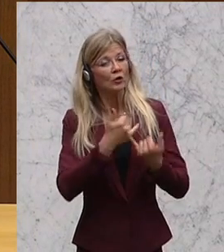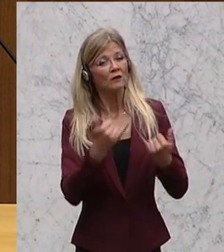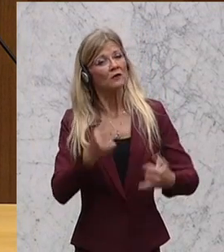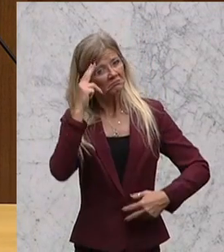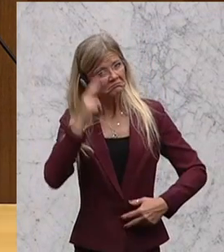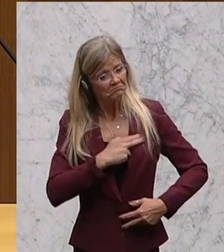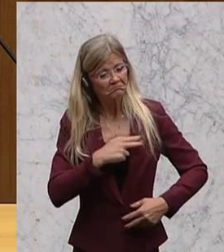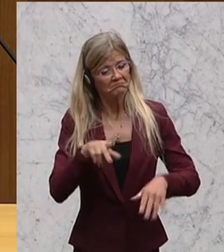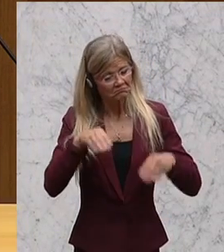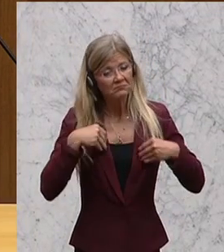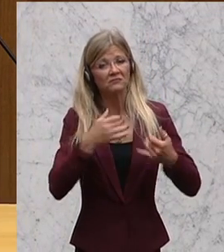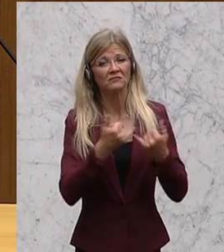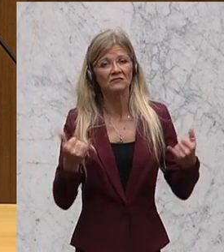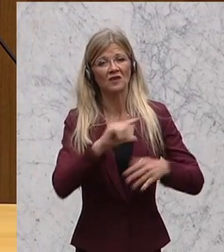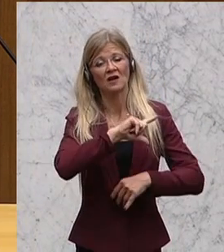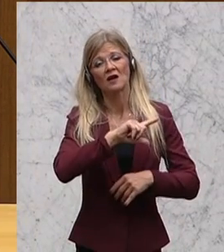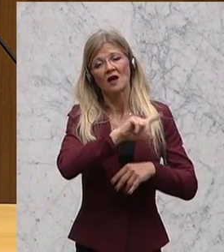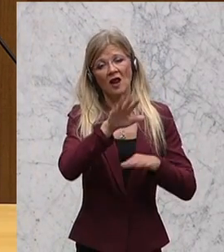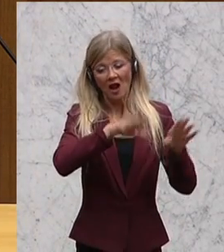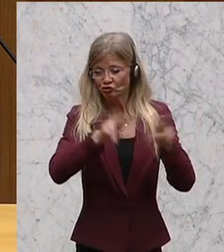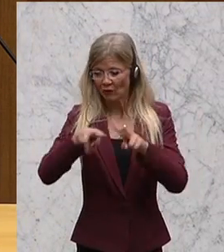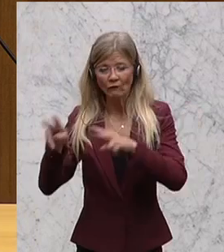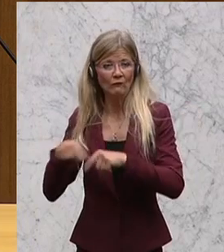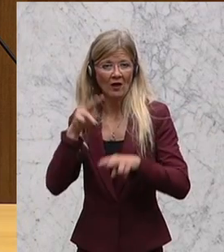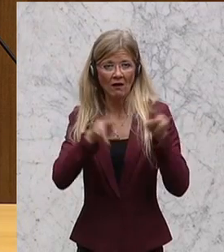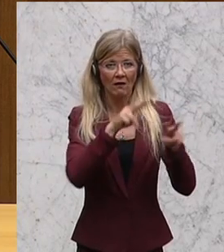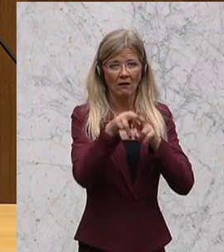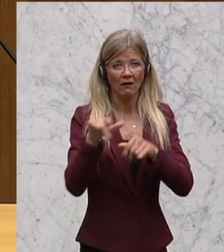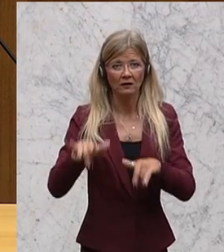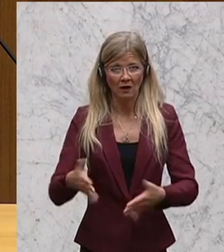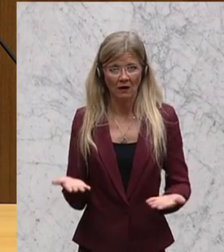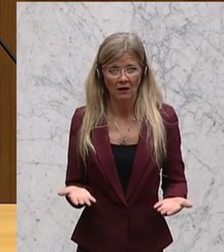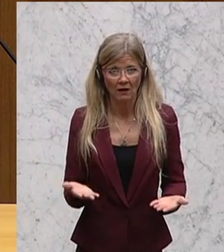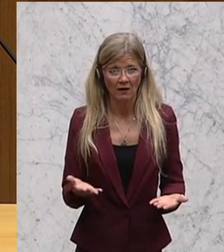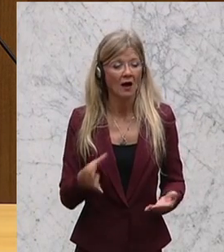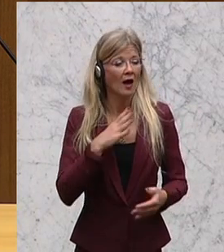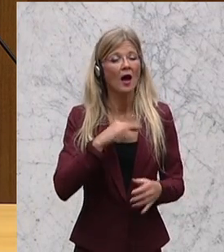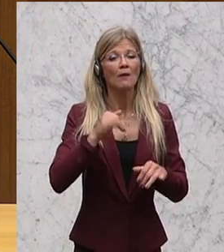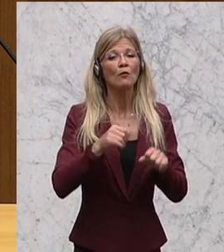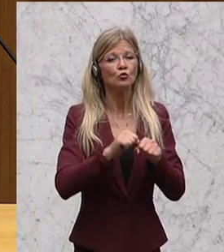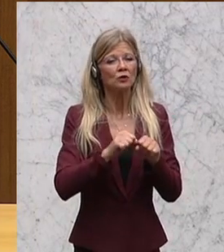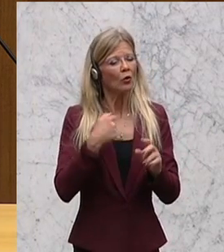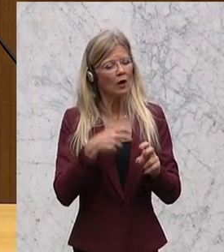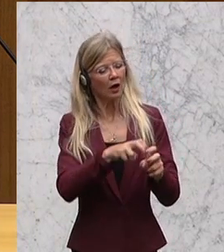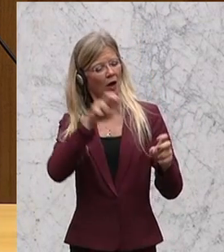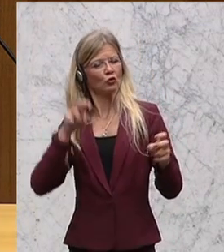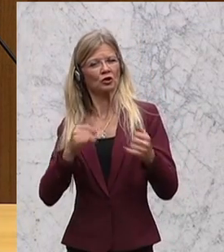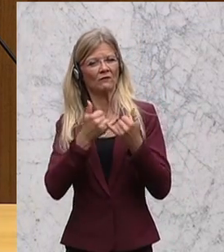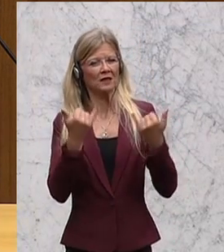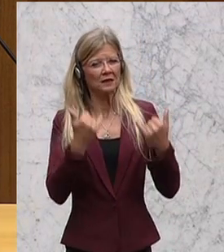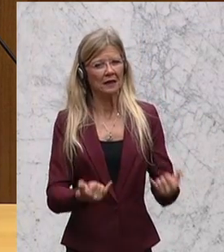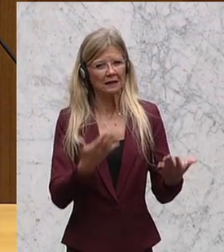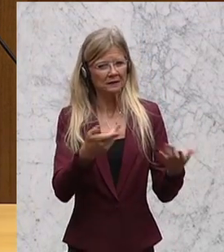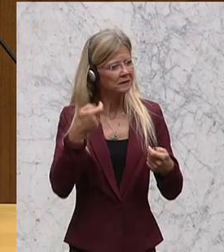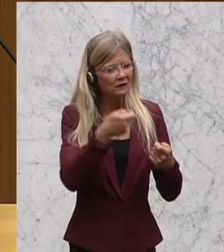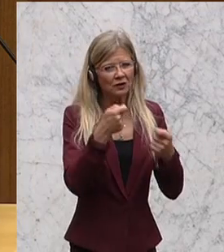aber rauskommen aus dieser Subventionskultur, die im Moment da ist und die oft auch verheerende Auswirkungen hat. Wir